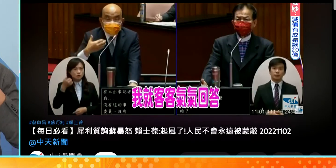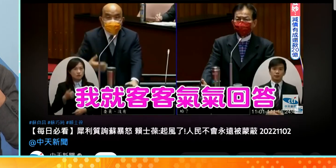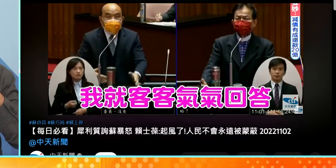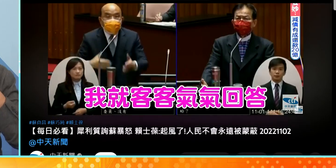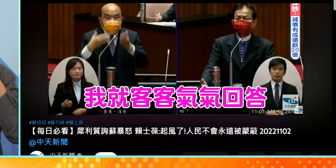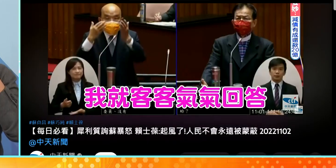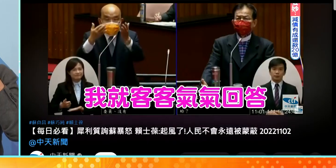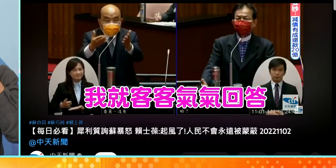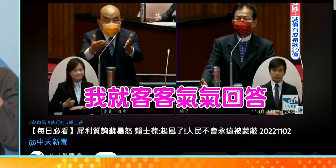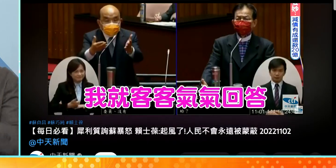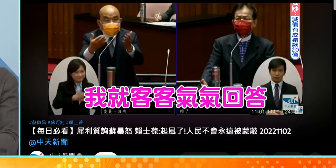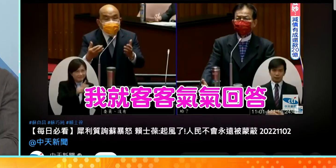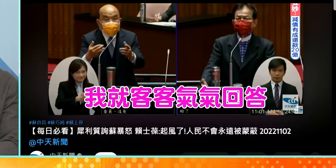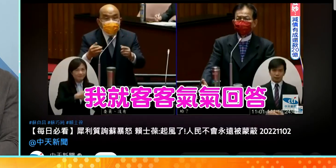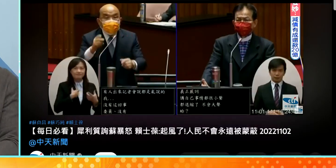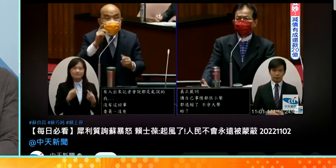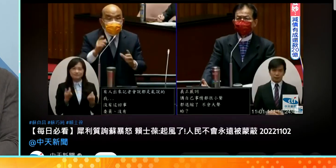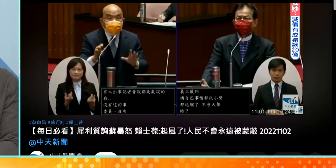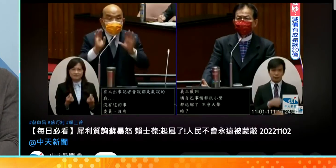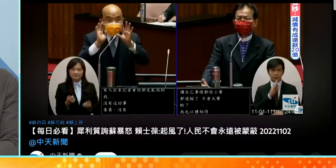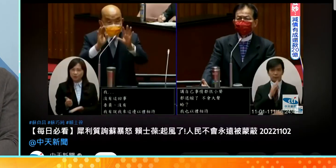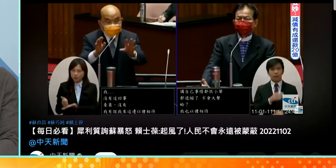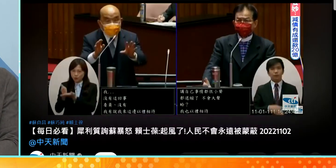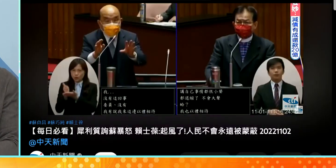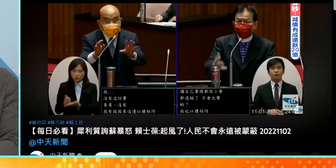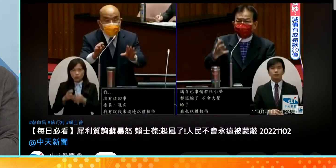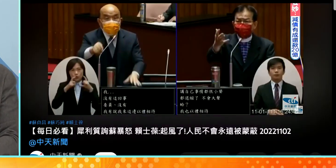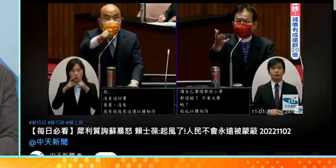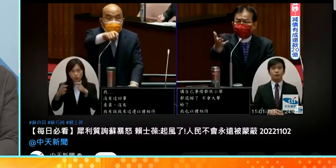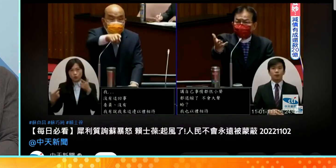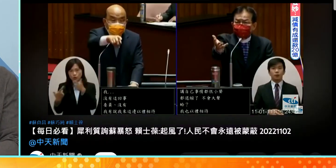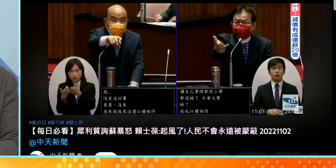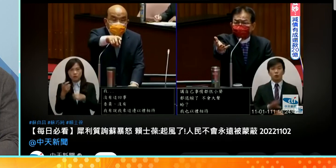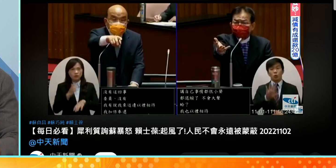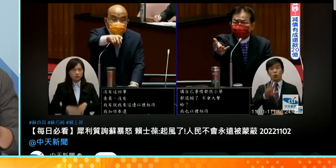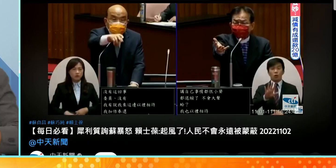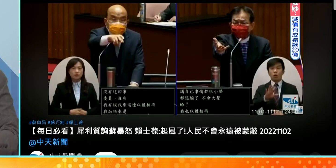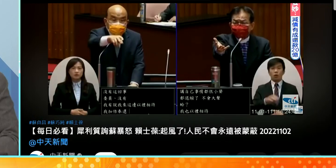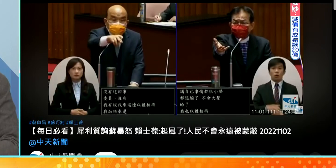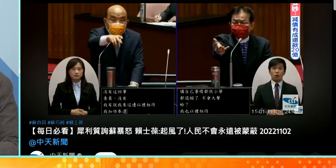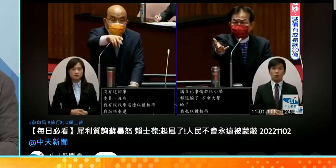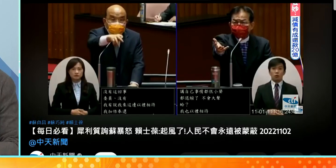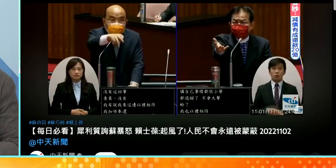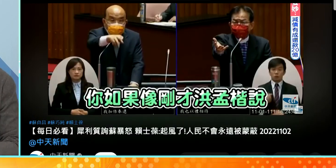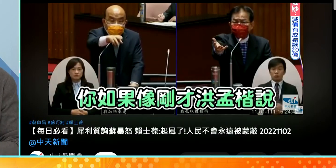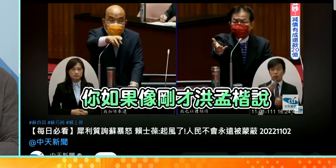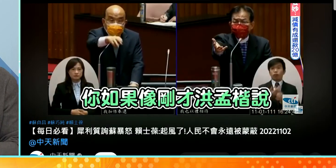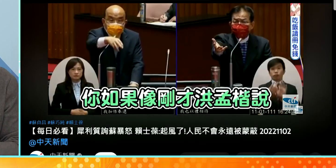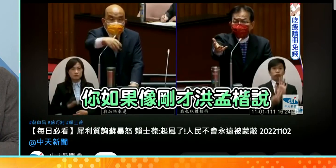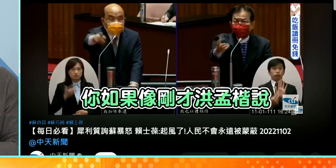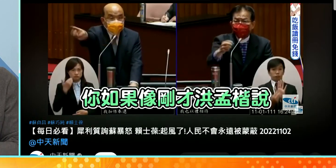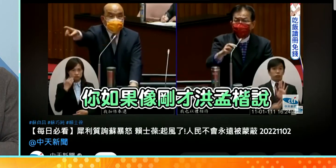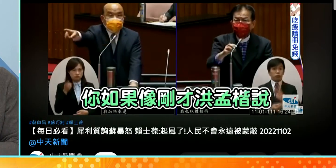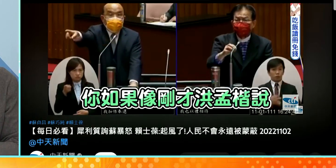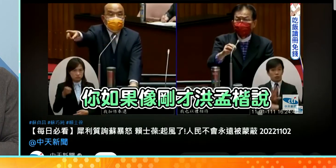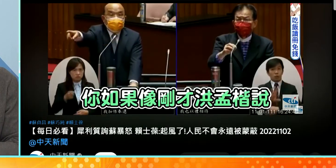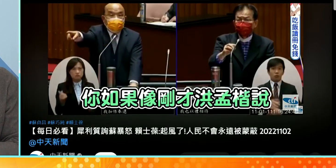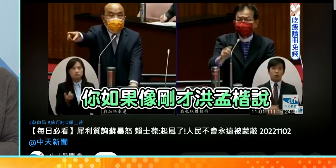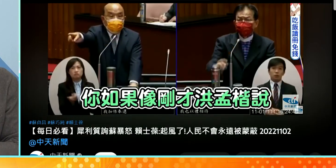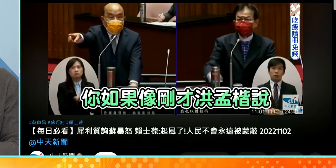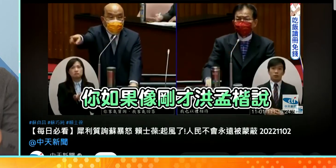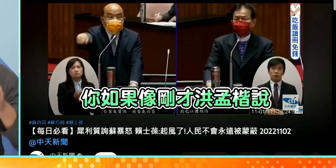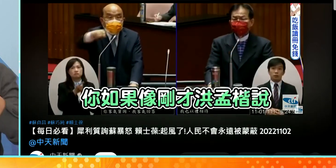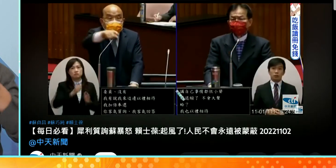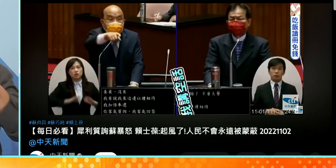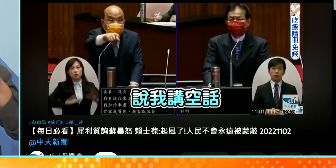因为我跟你吵嘛，跟你吵嘛，哎，被抓下吧，被抓下吧啊，然后吵一吵，你就发现，哎，后来赖世保就忘了自己要咨询， 是啊，